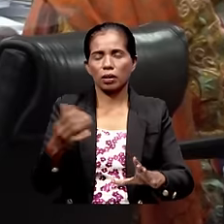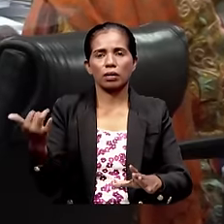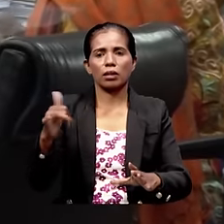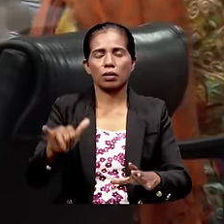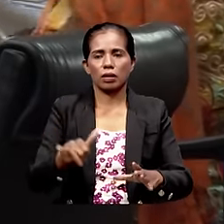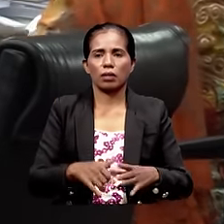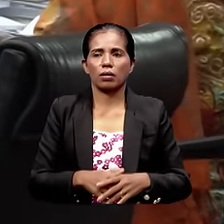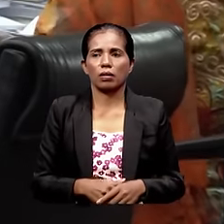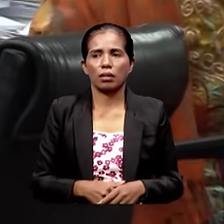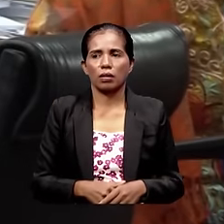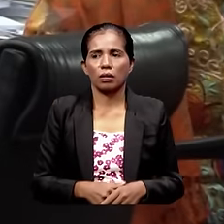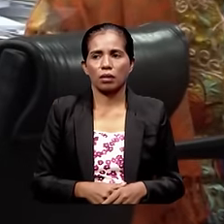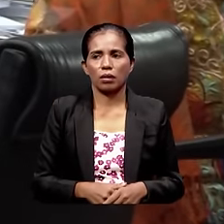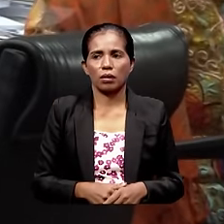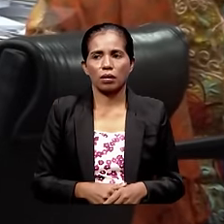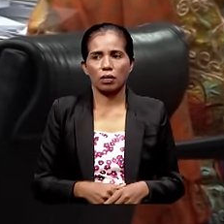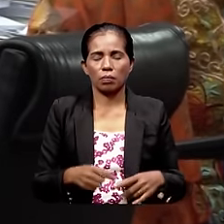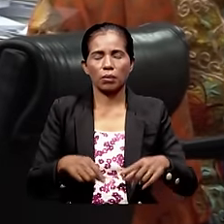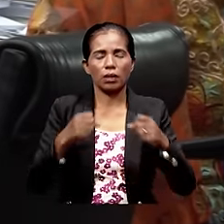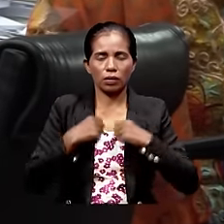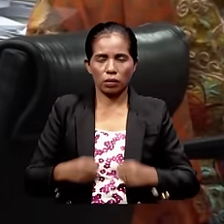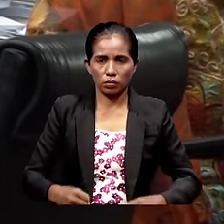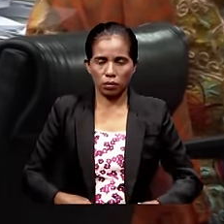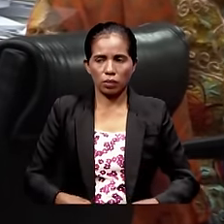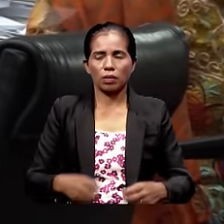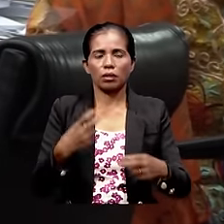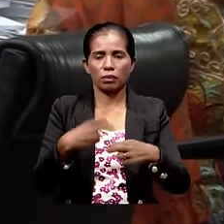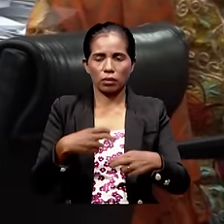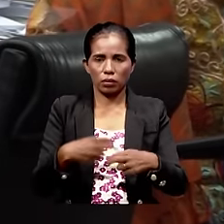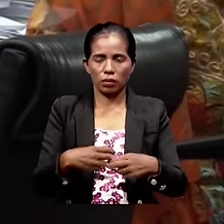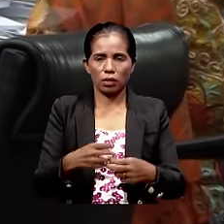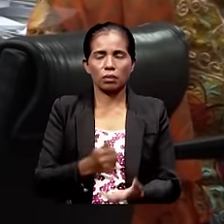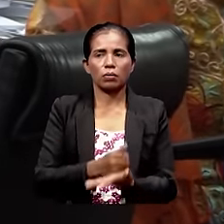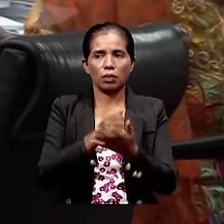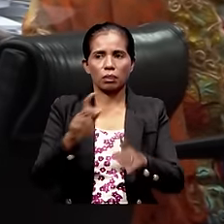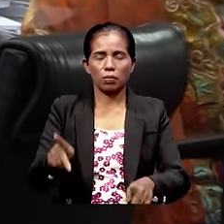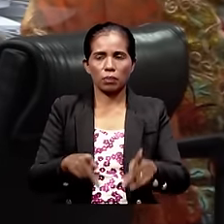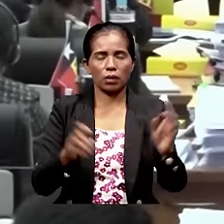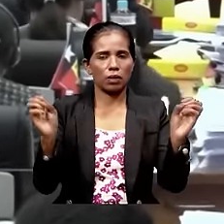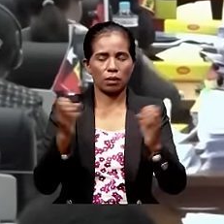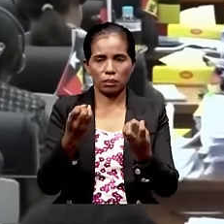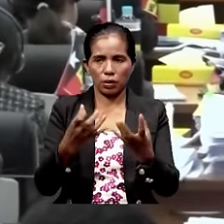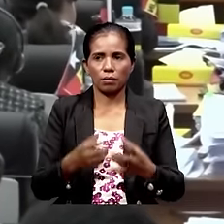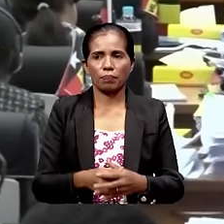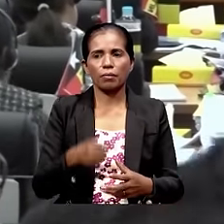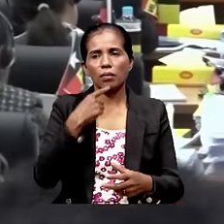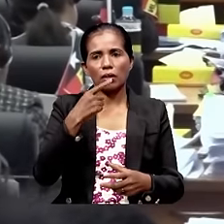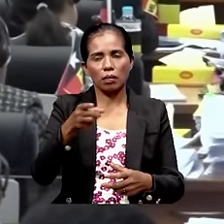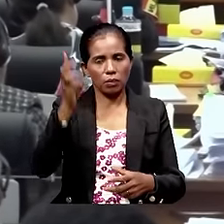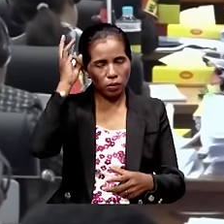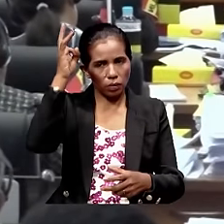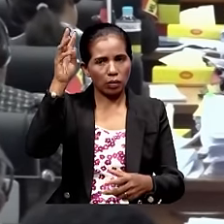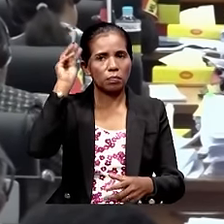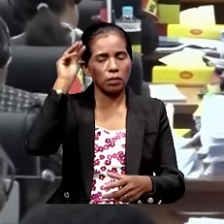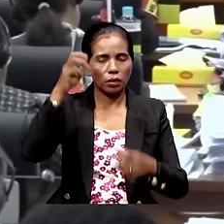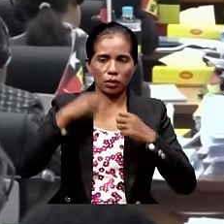entang di vzeng kwando ba ya saudi ne mos di vzeng kwando atenemento ba publika ladun masimo. Hatamba preocupação ne